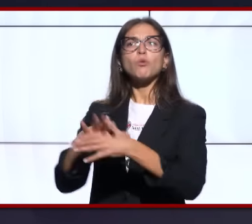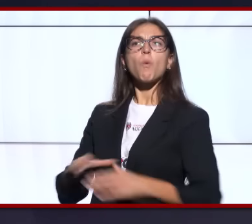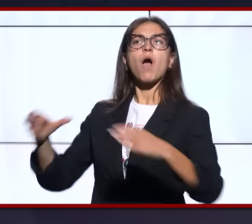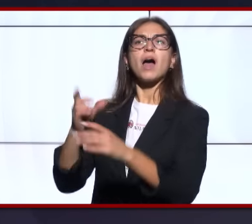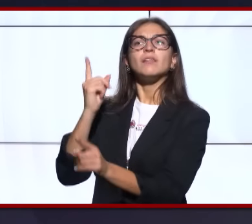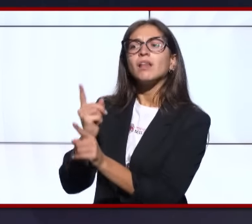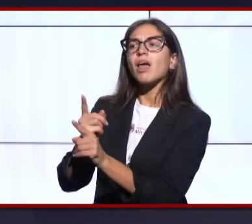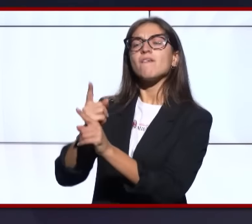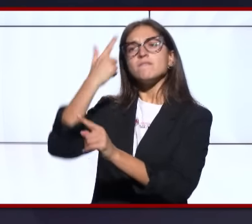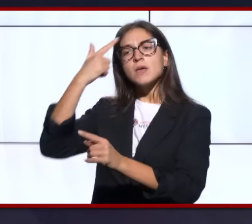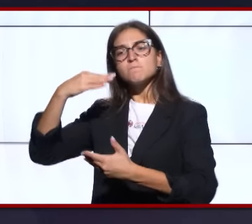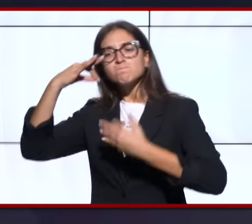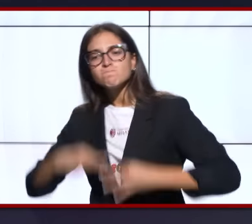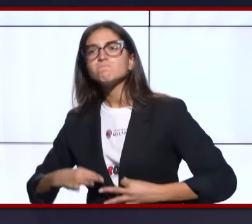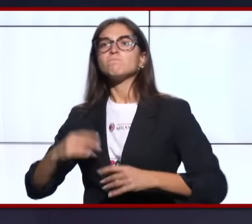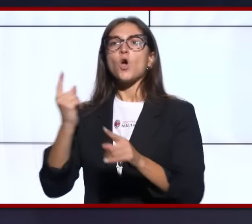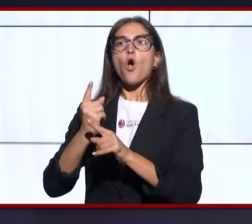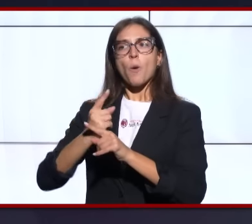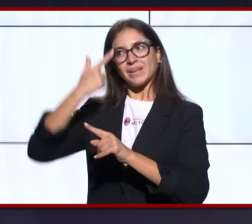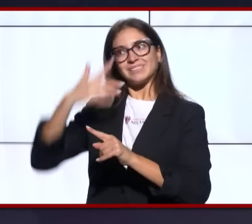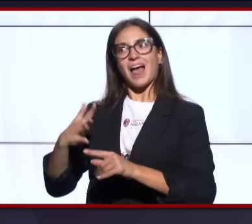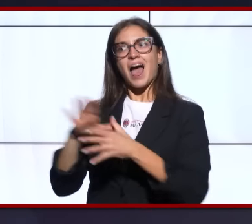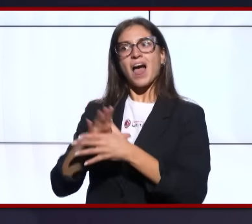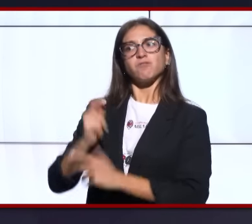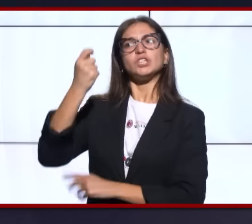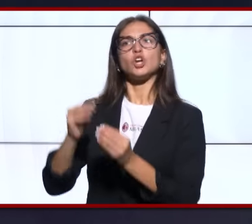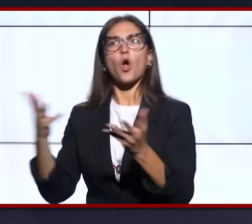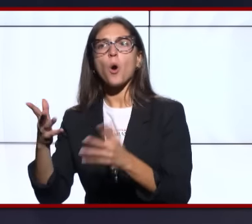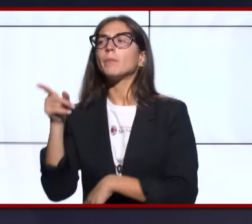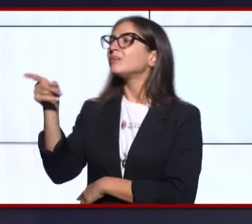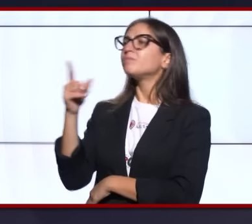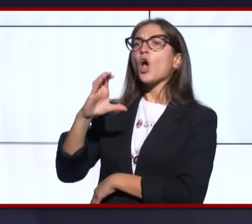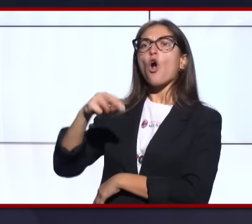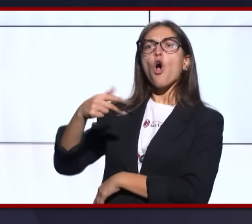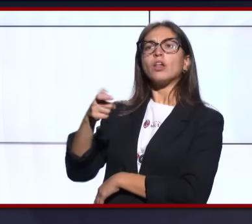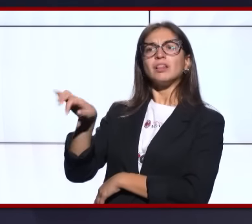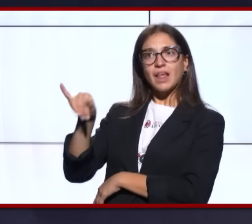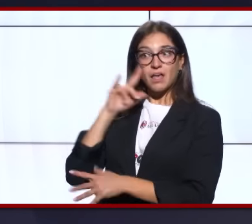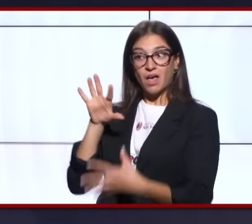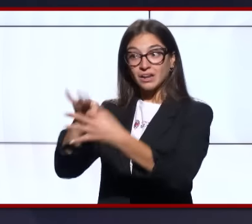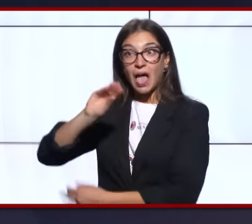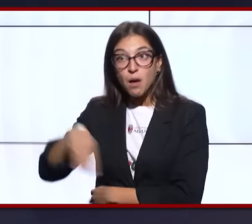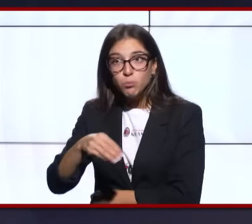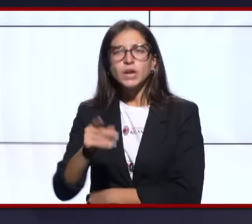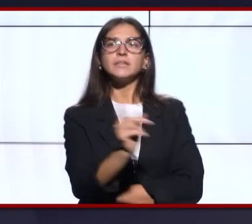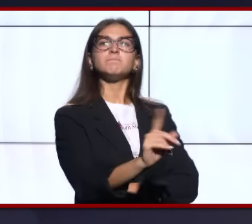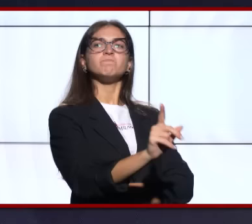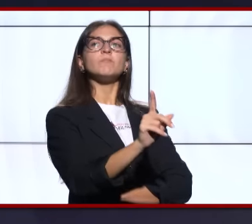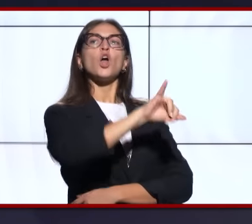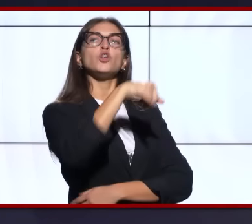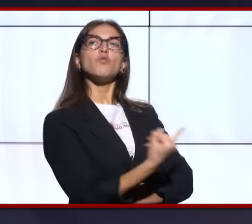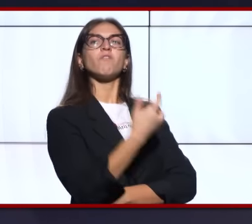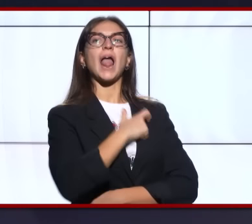e nelle Convinzioni di poter vincere ma quant ha parlato di Napoli No no parlava di Juve e parlava di Inter Perché